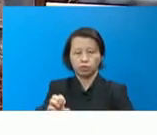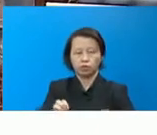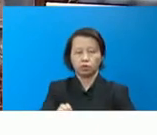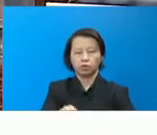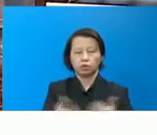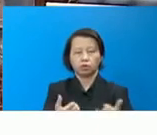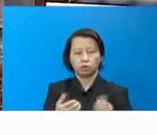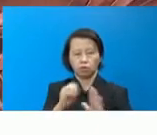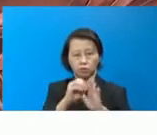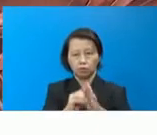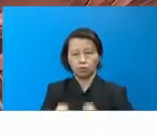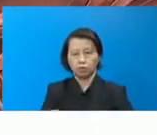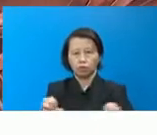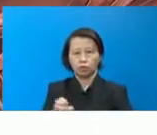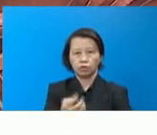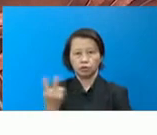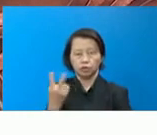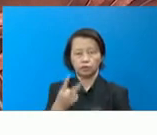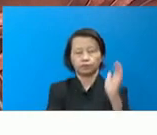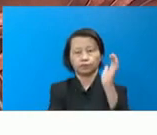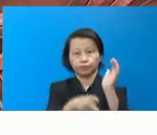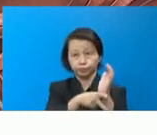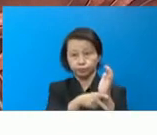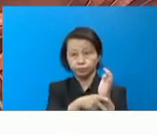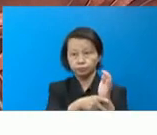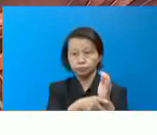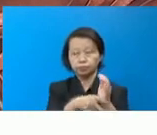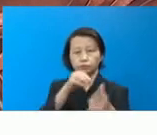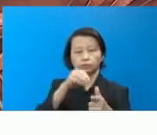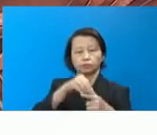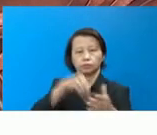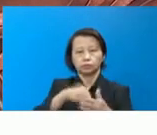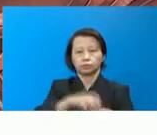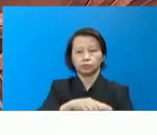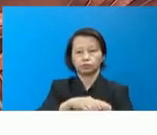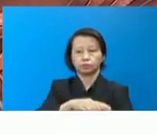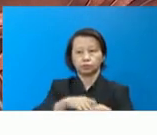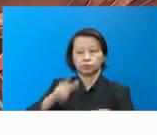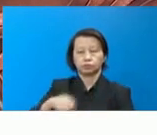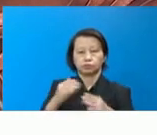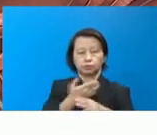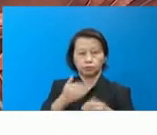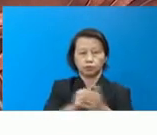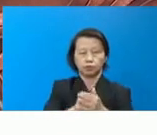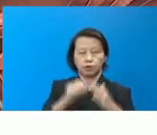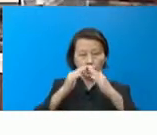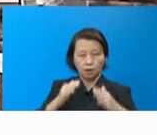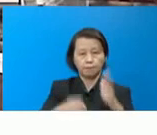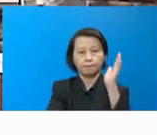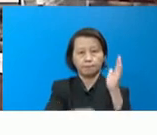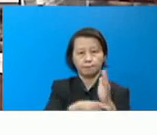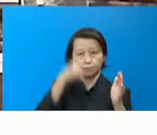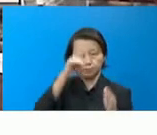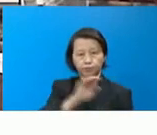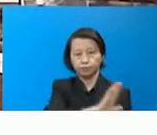satu lagi sedang khas Bali menyang akan ditentukan kelak penangguhan itu dipenuhi pada masyarakat datang pose pemandu transformasi